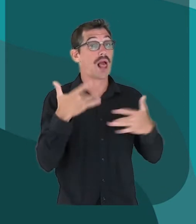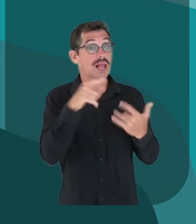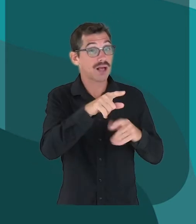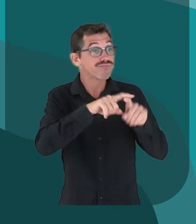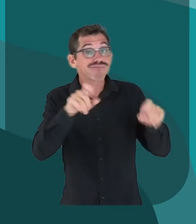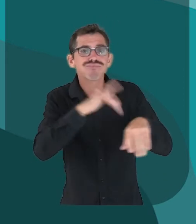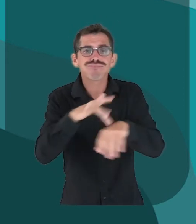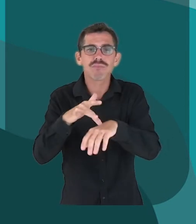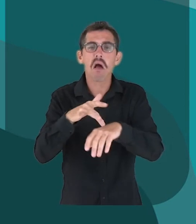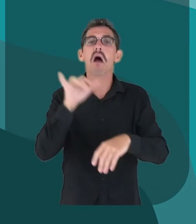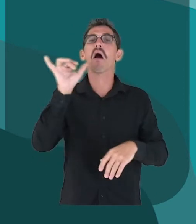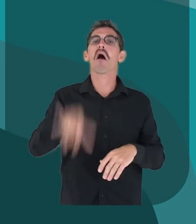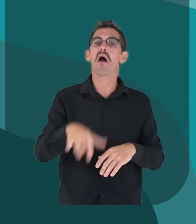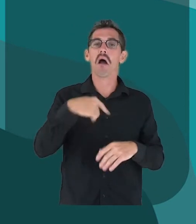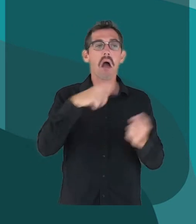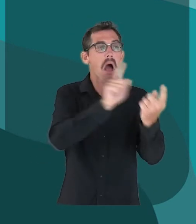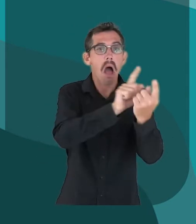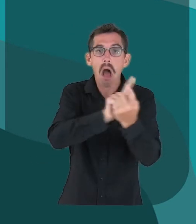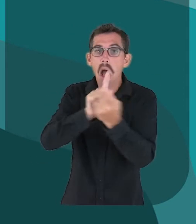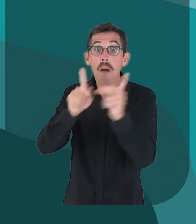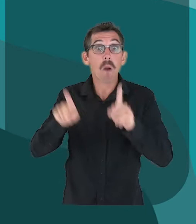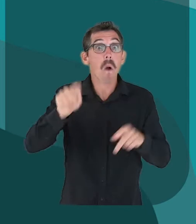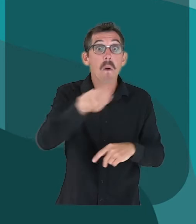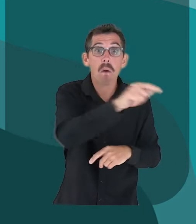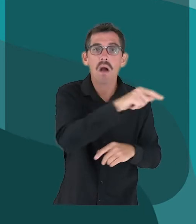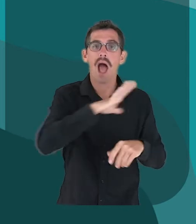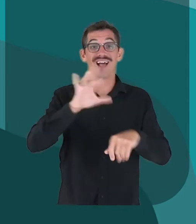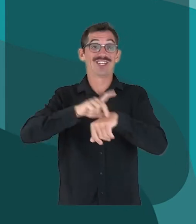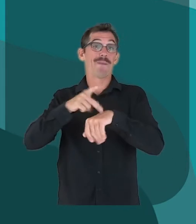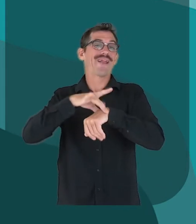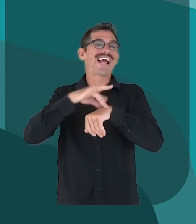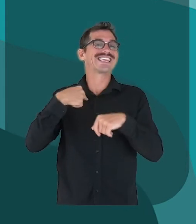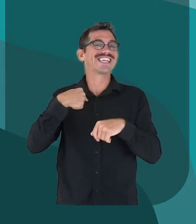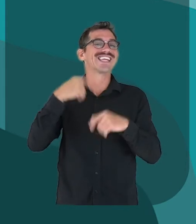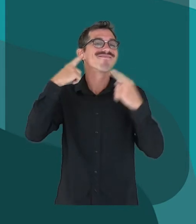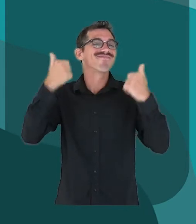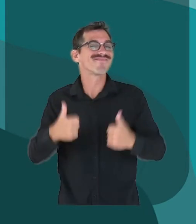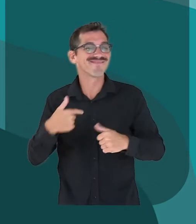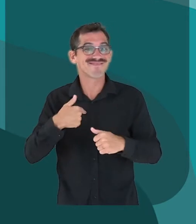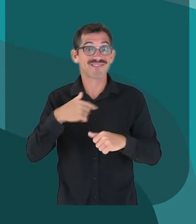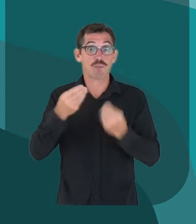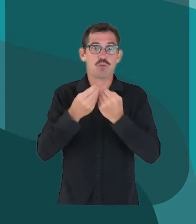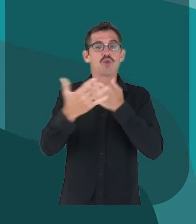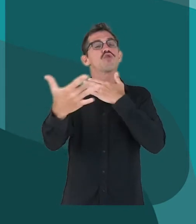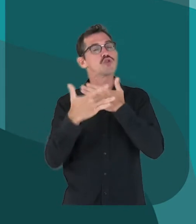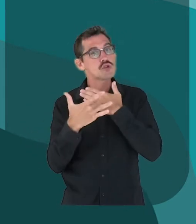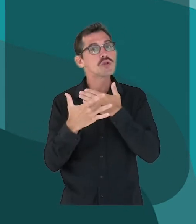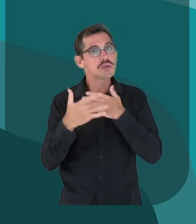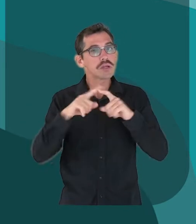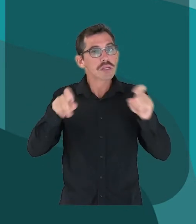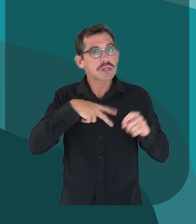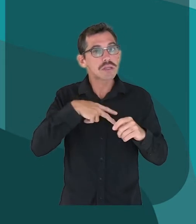expérience multisensorielle dans laquelle j'invitais les gens, parce que j'ai une maladie dégénérative. C'est quelque chose qui affecte beaucoup beaucoup